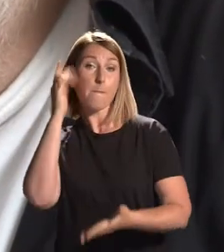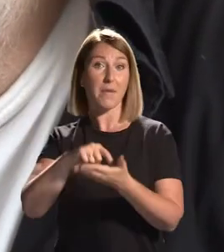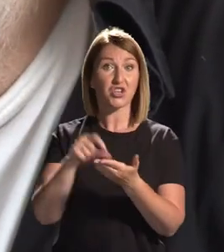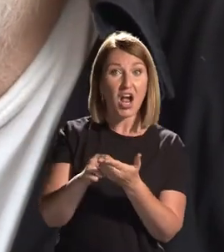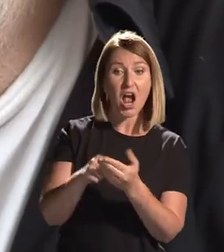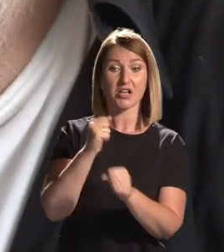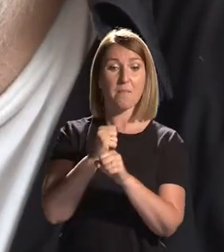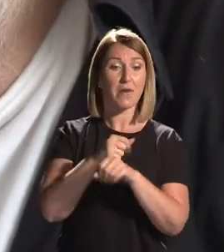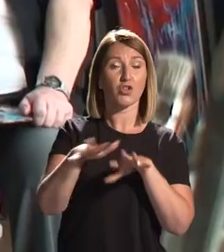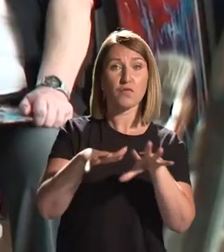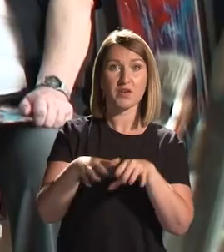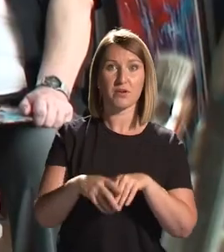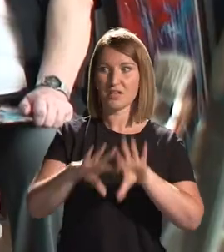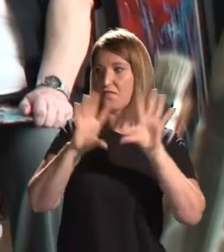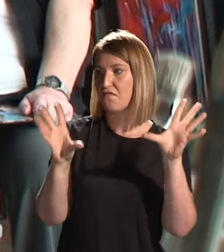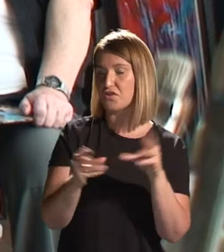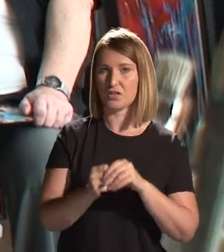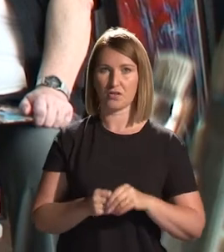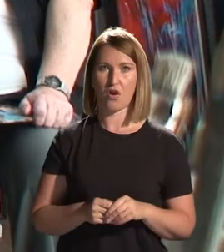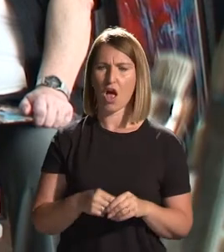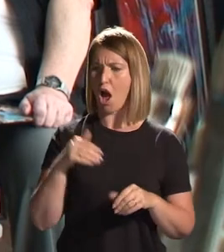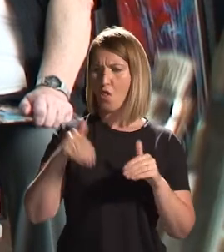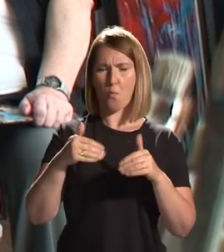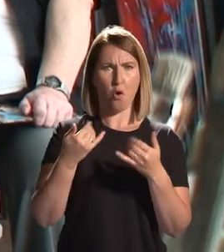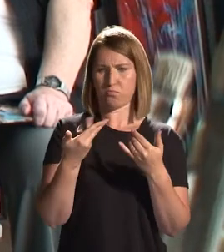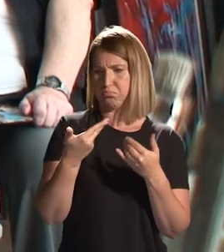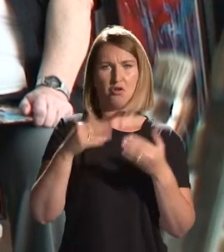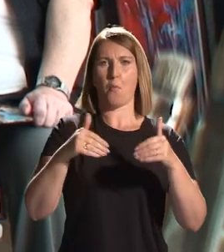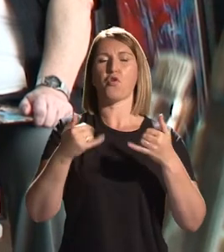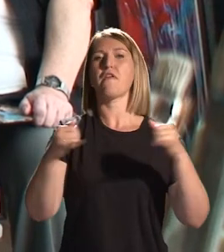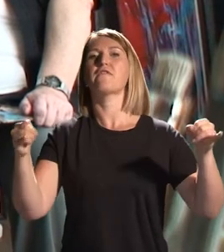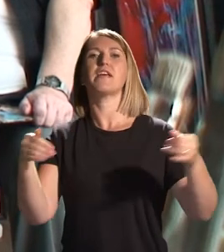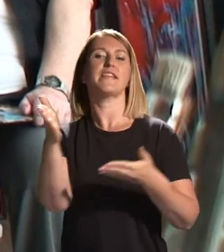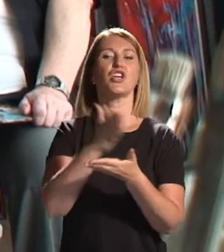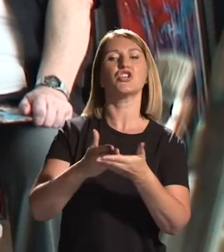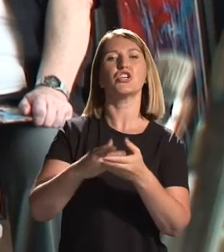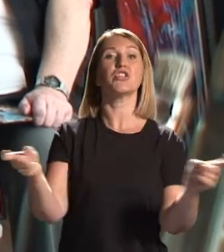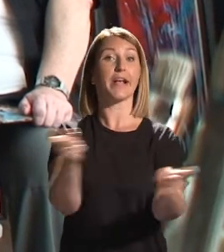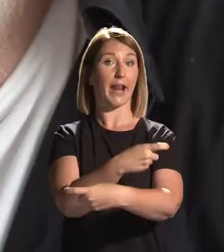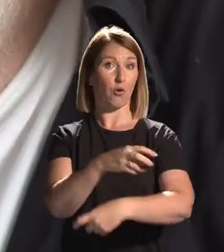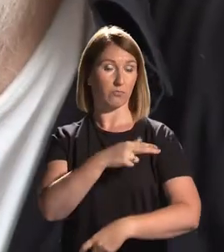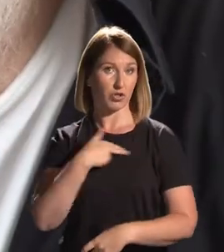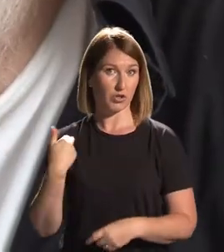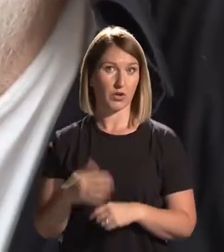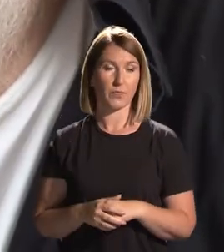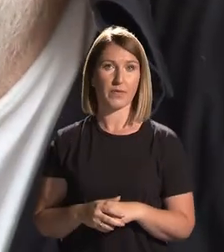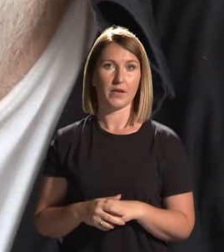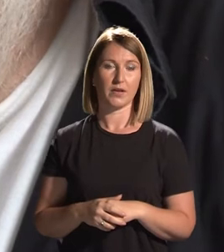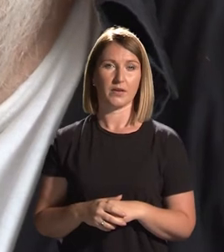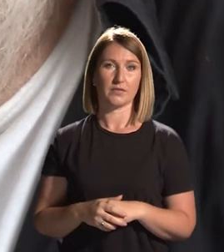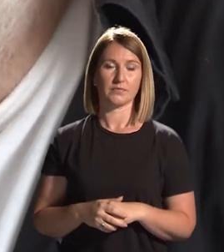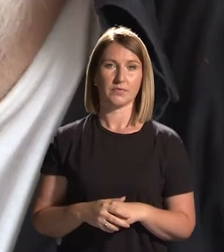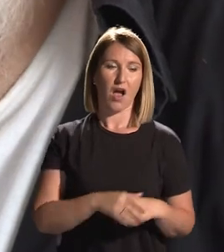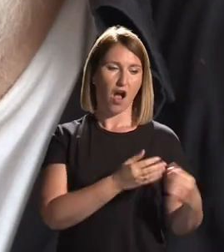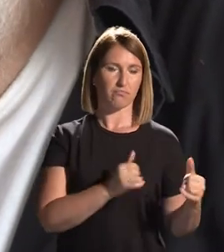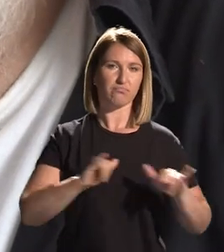dzisiaj, wszystko pozłacane było. To było po prostu niemożliwe w innym miejscu, w innym regionie kraju. Jakoś wtedy te